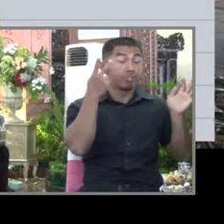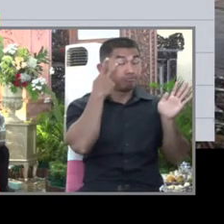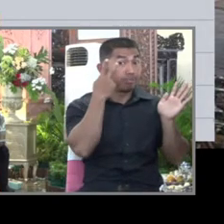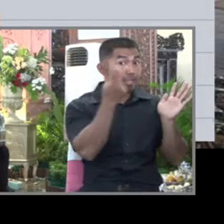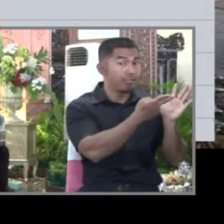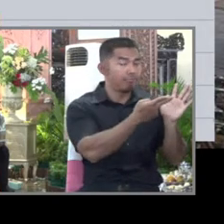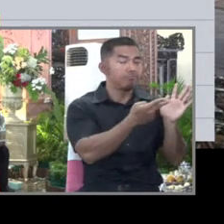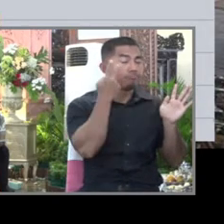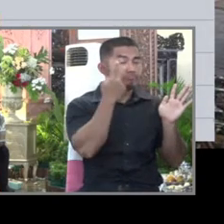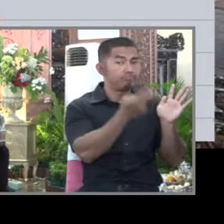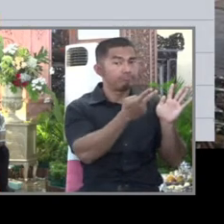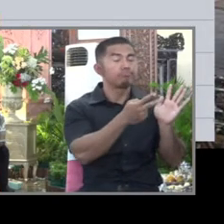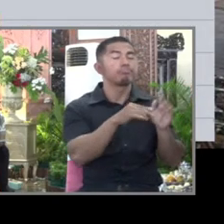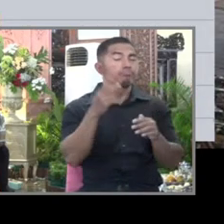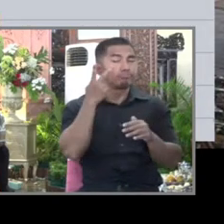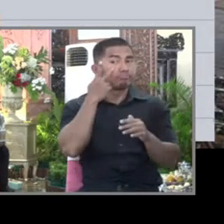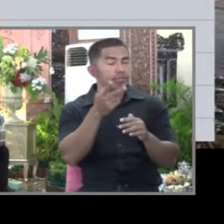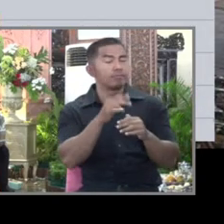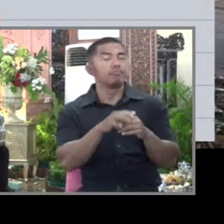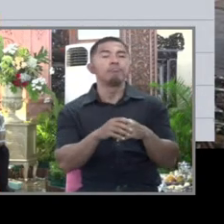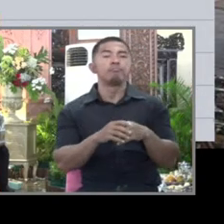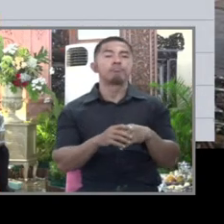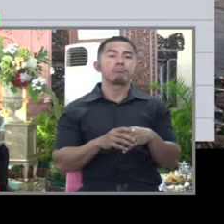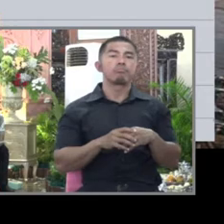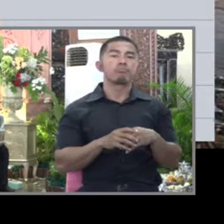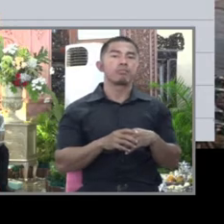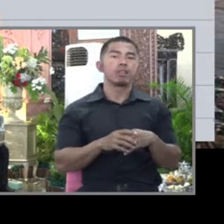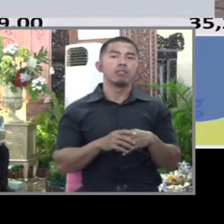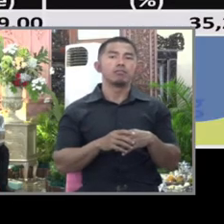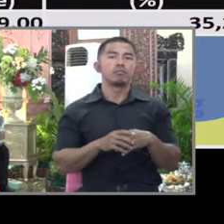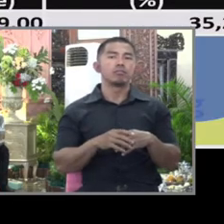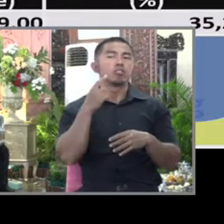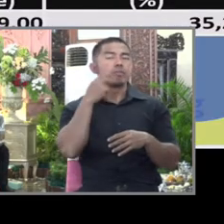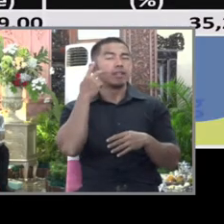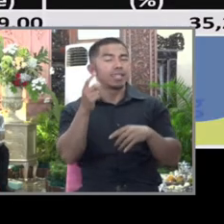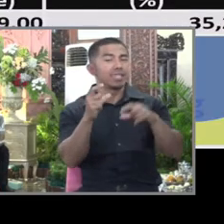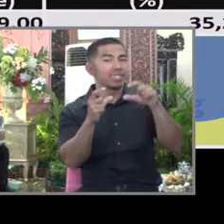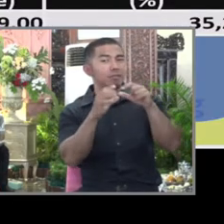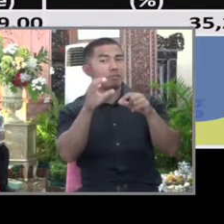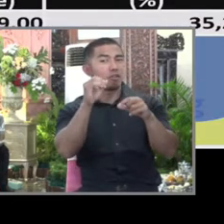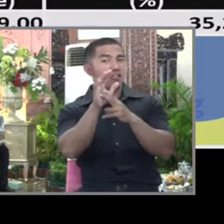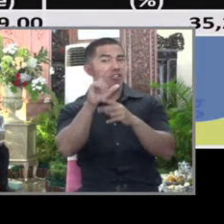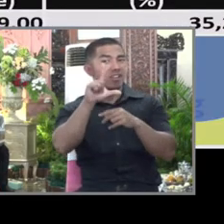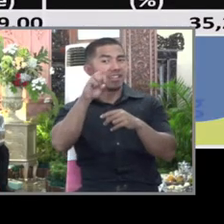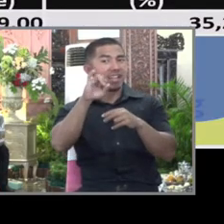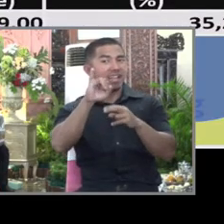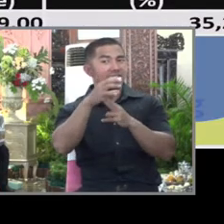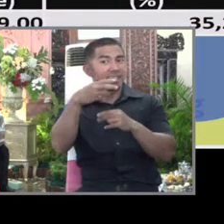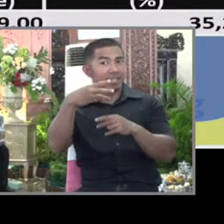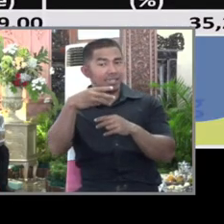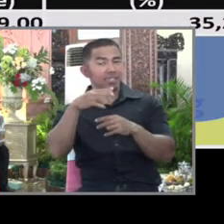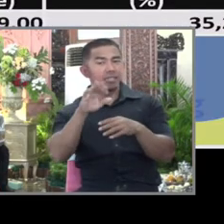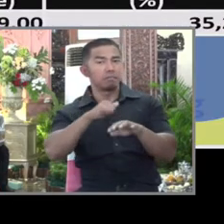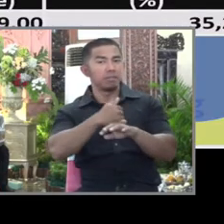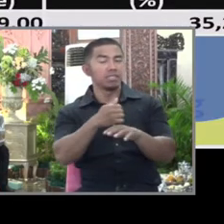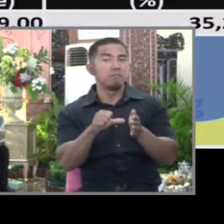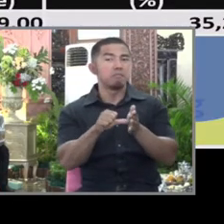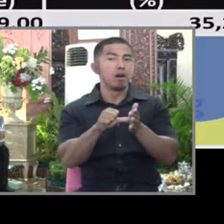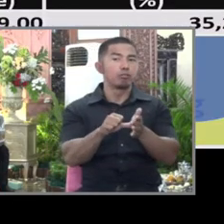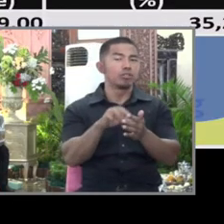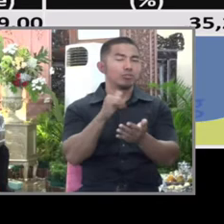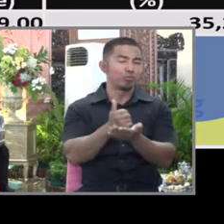itu kita tangani dengan sistem online dan ini sangat membantu karena banyak